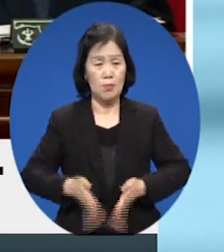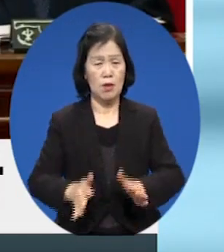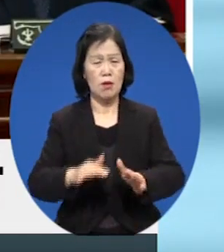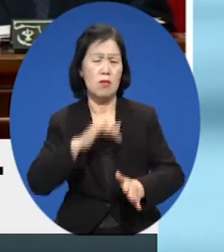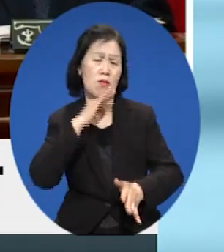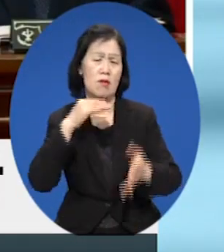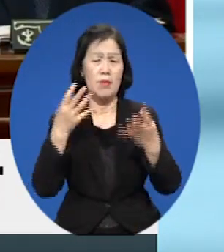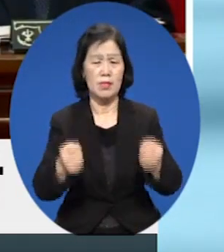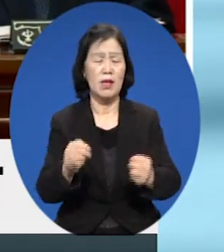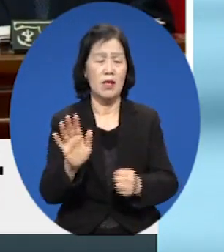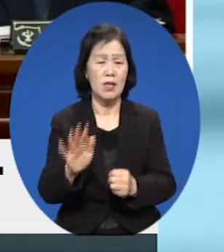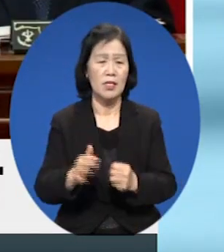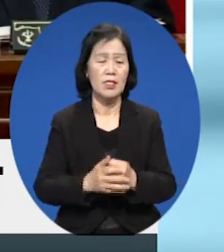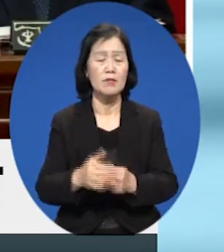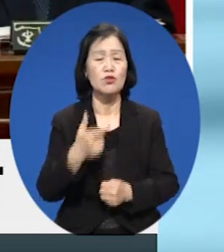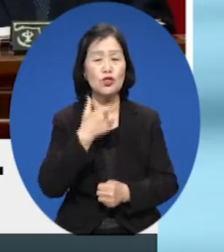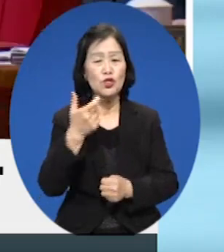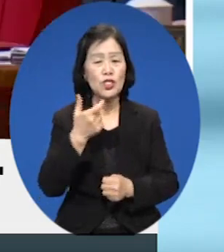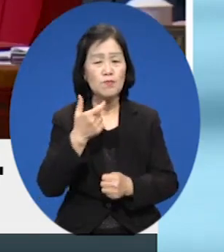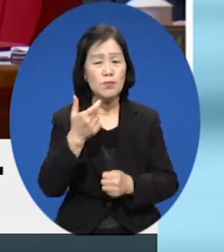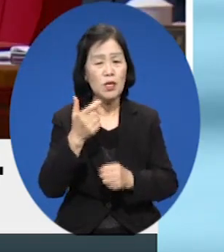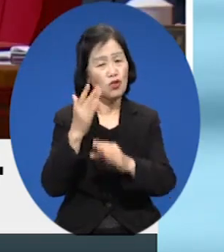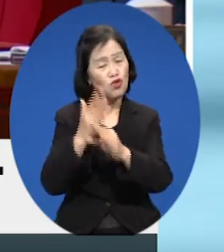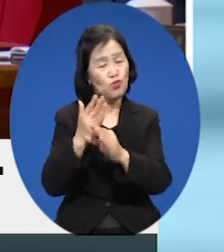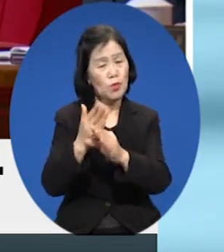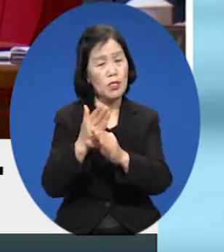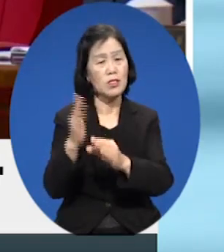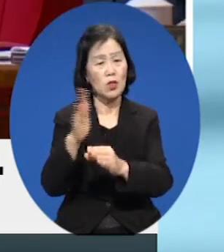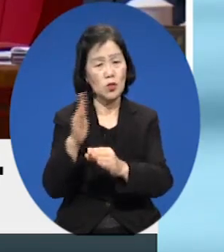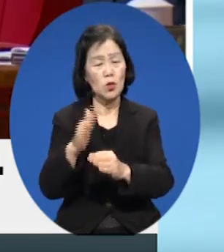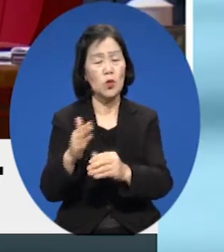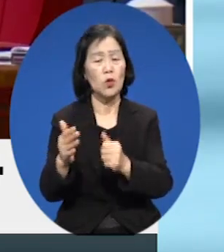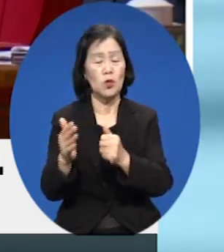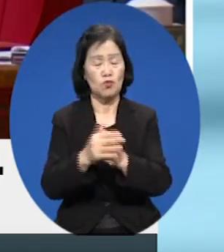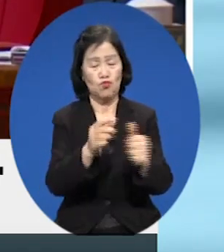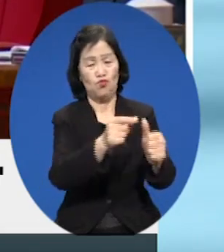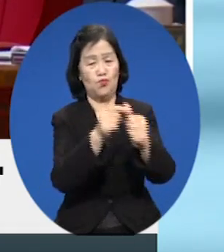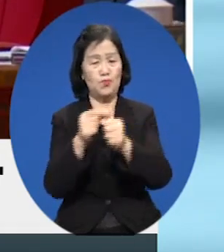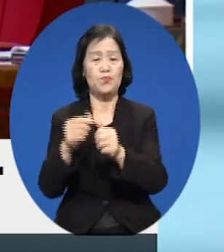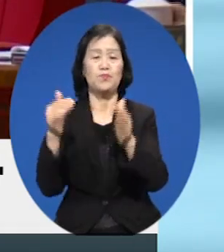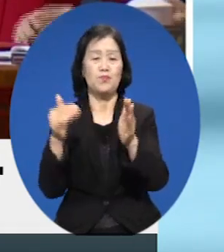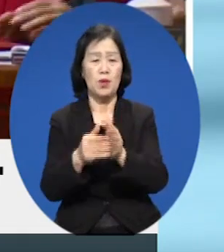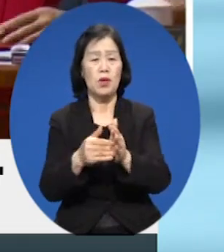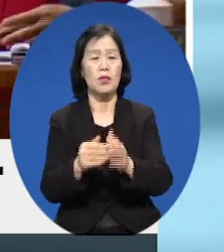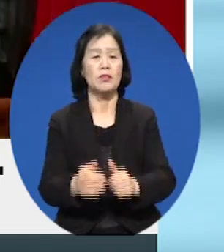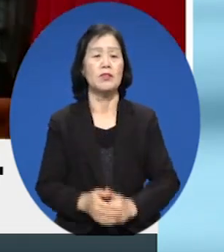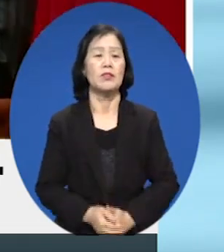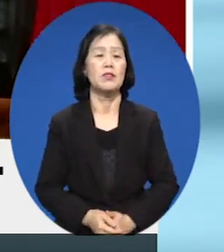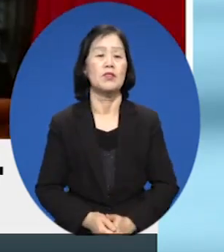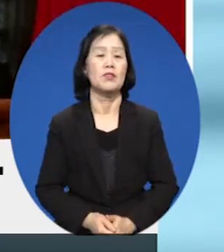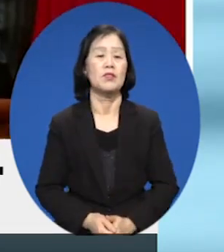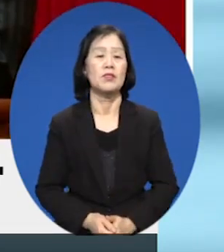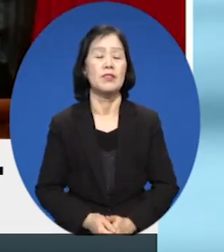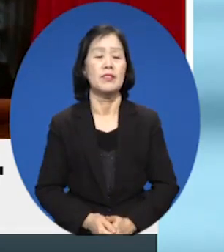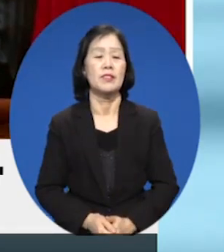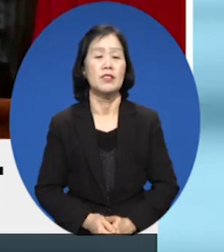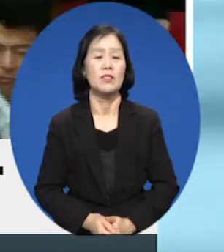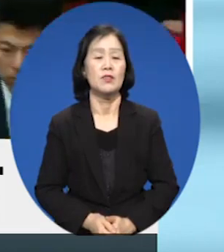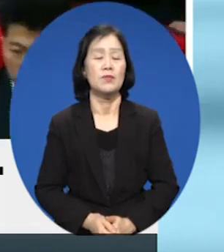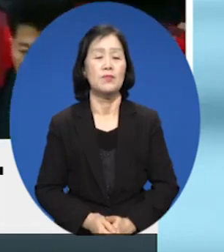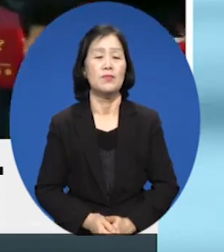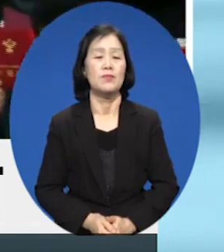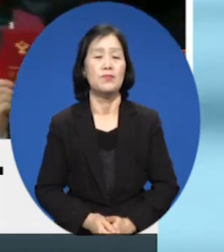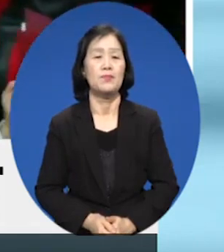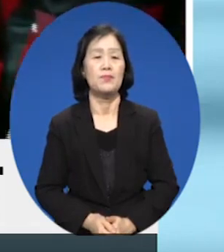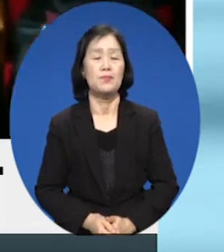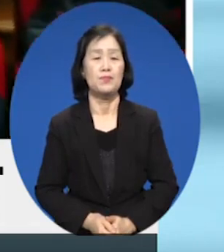많지 않습니다 60대 추징 반이니까 이런 사람은 이제 중용을 했고 또 이자 지적하신 것 중에 또 특징 중의 하나 이제